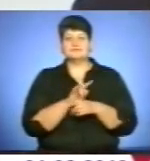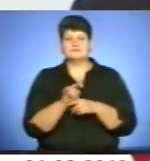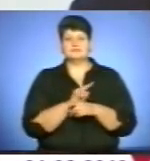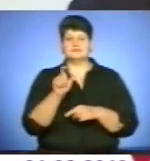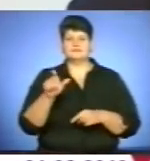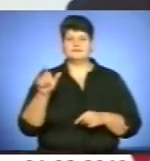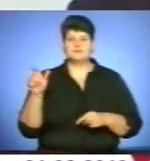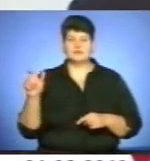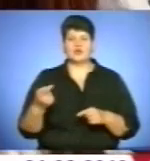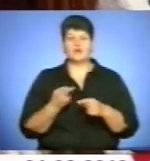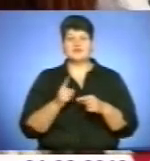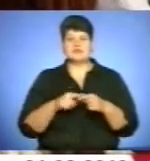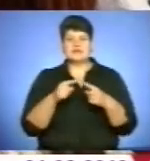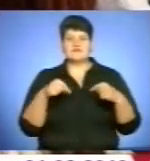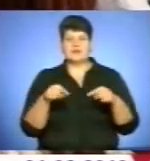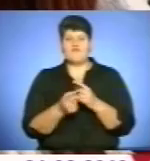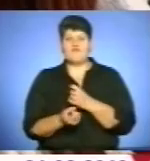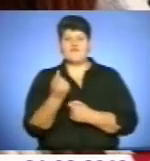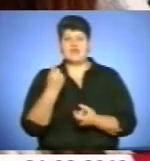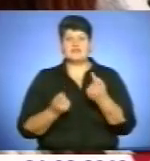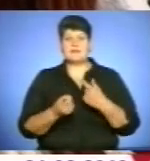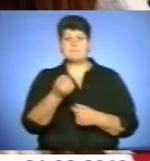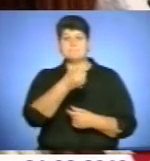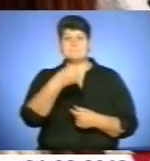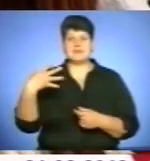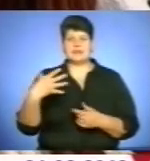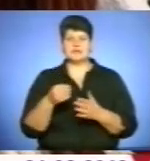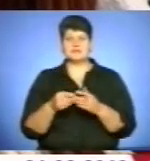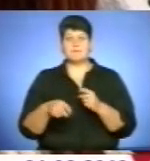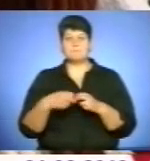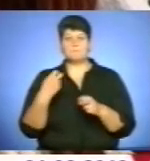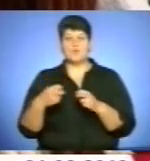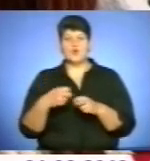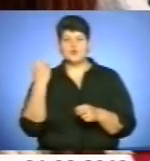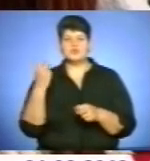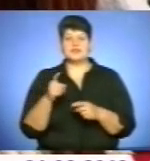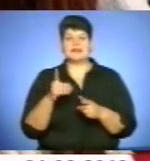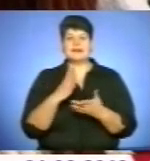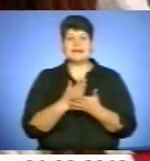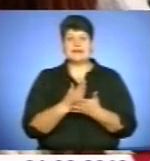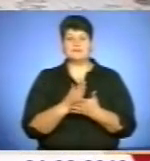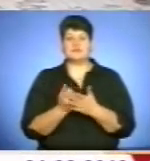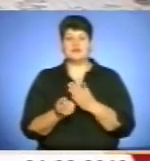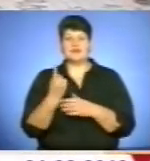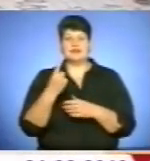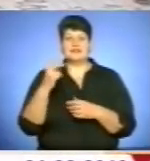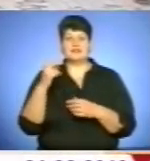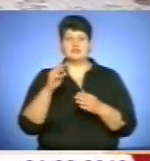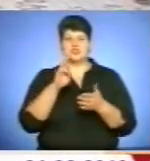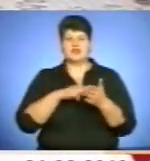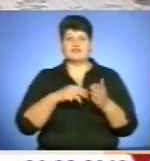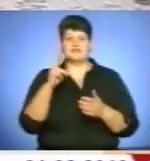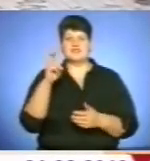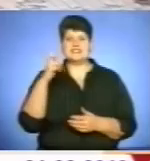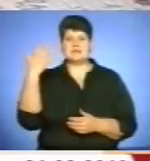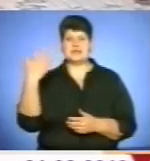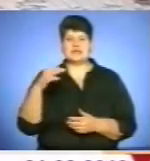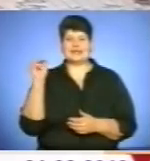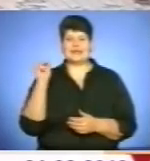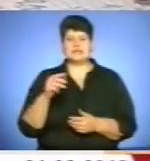цій сфері виявили 15 порушень і наклали штрафів на суму понад 252 000 гривень. Ще один важливий